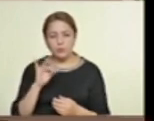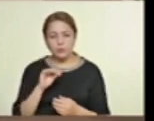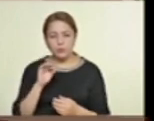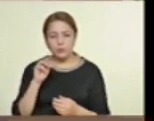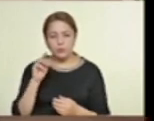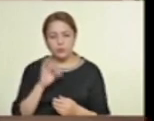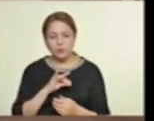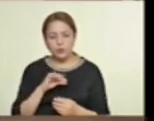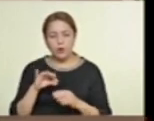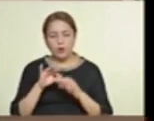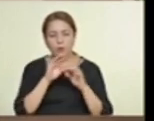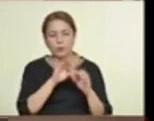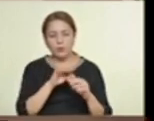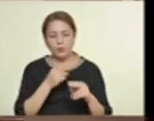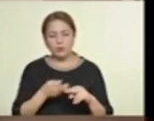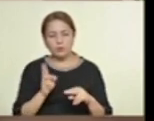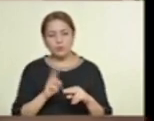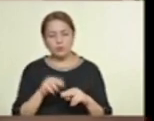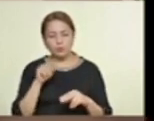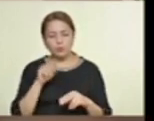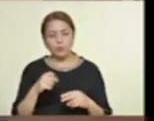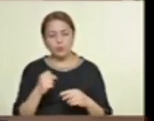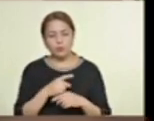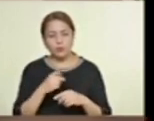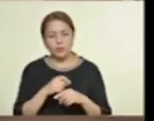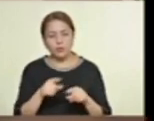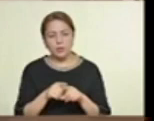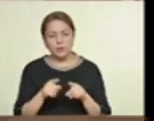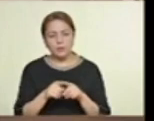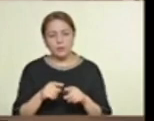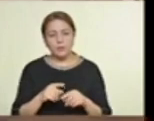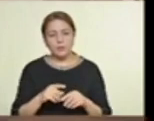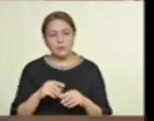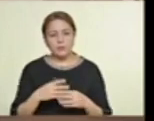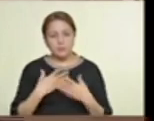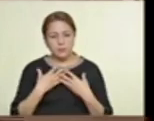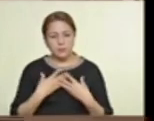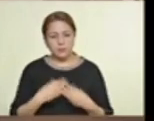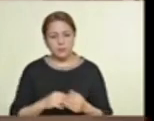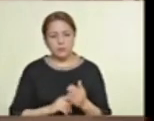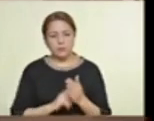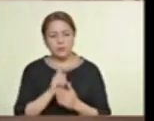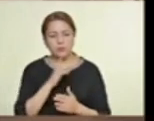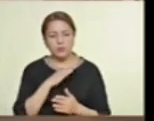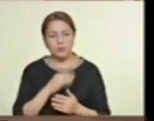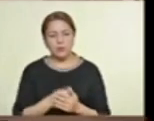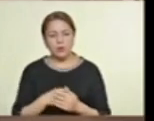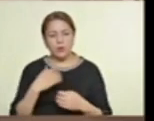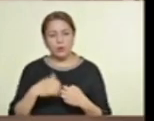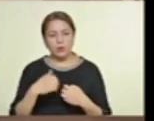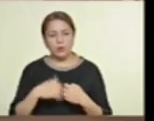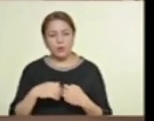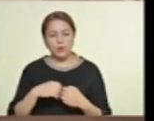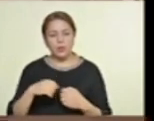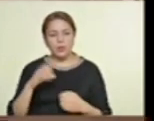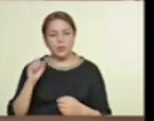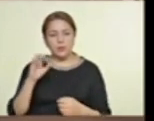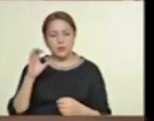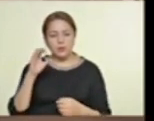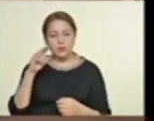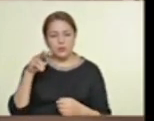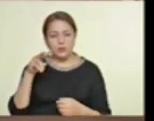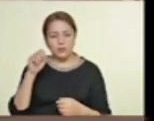bu bozorlar ham asta-sekinlik bilan tashkil topa boshladi. O'rta asrlar Yevropasining eng